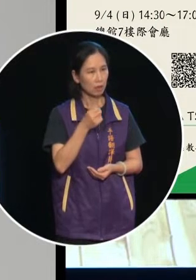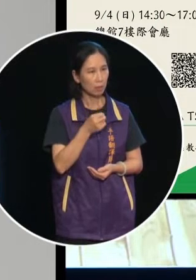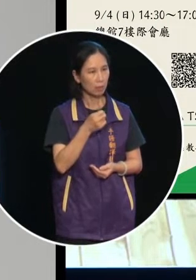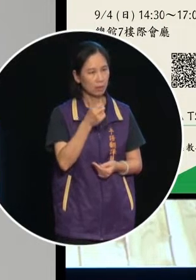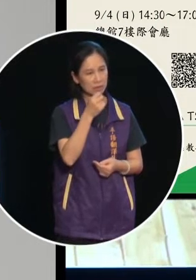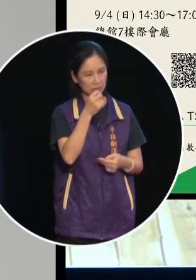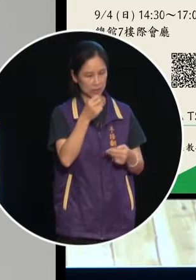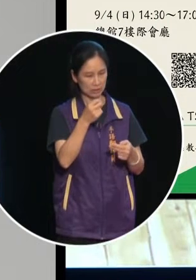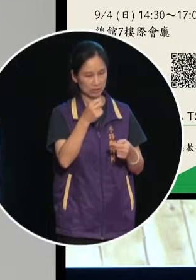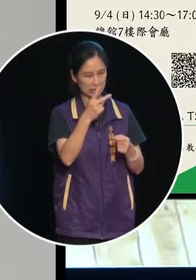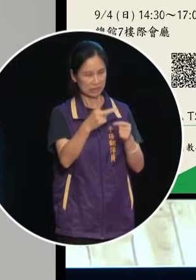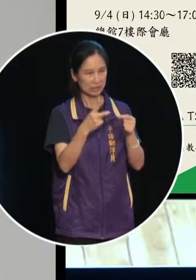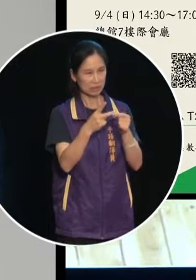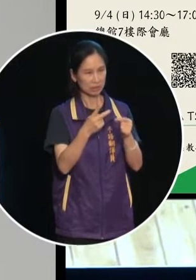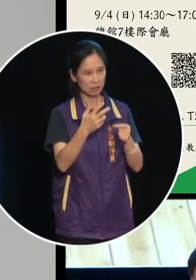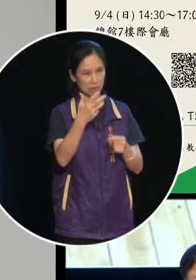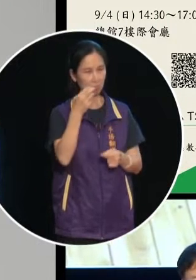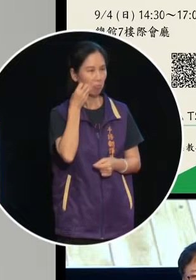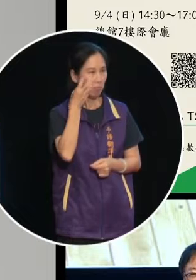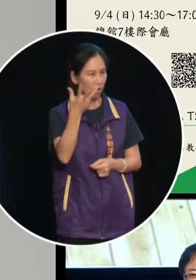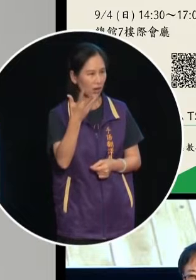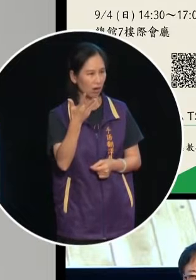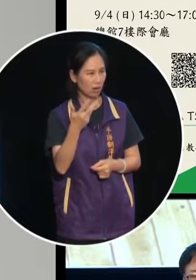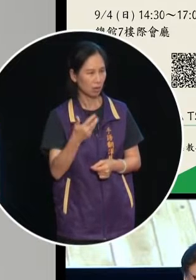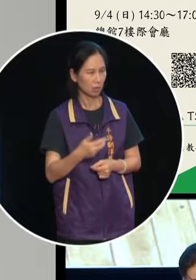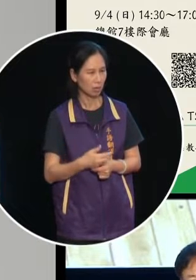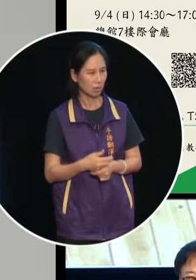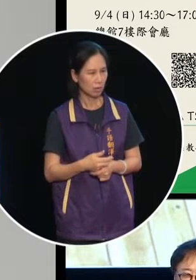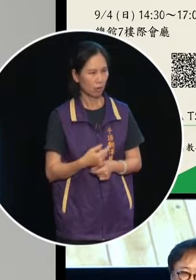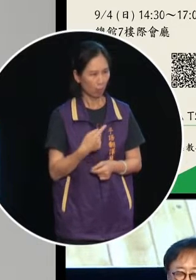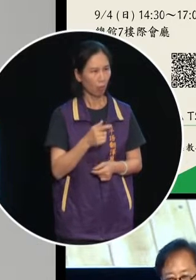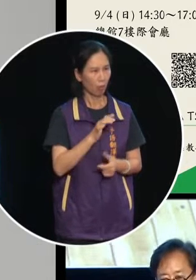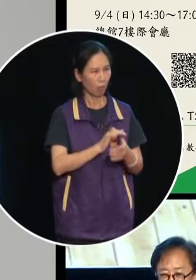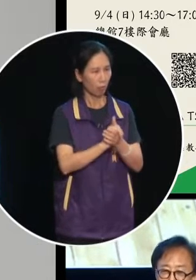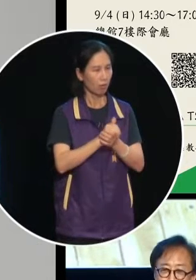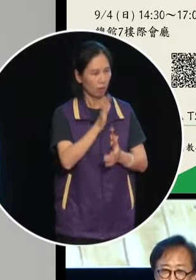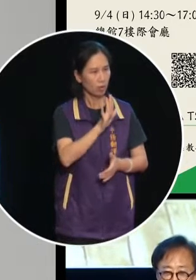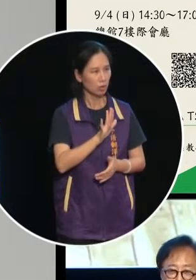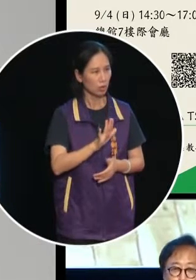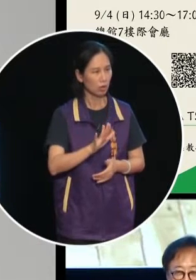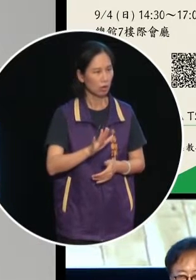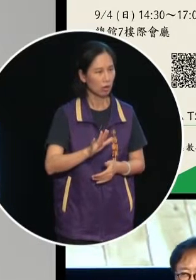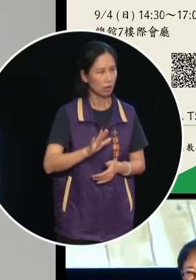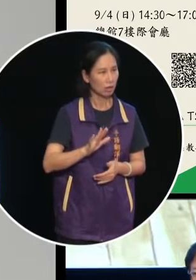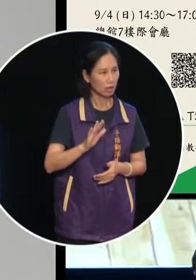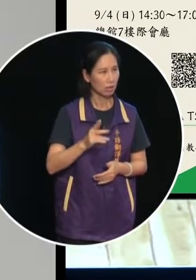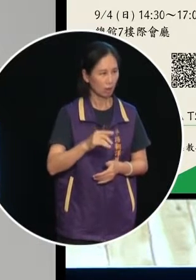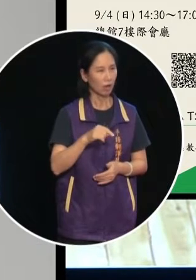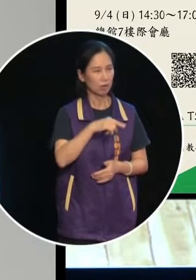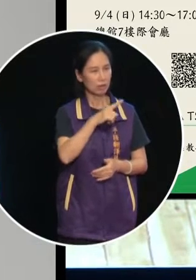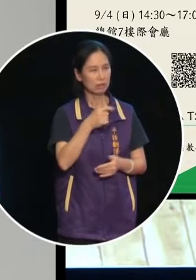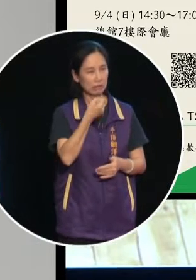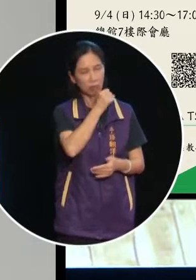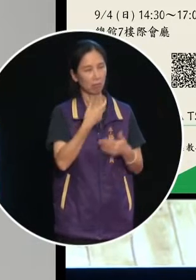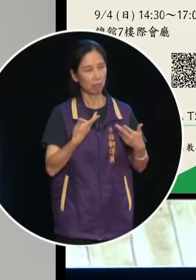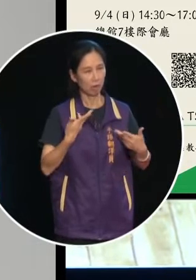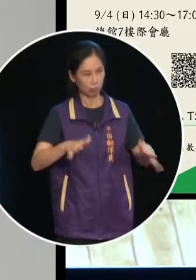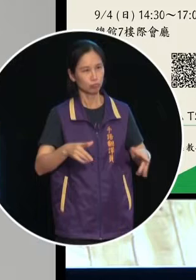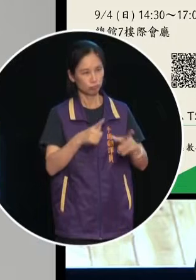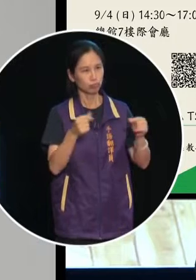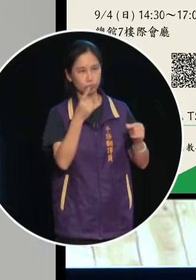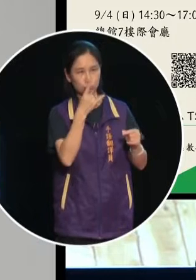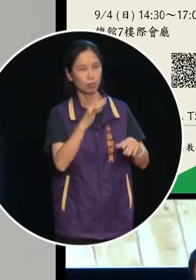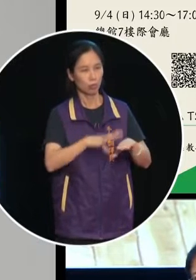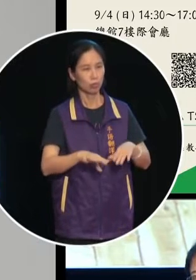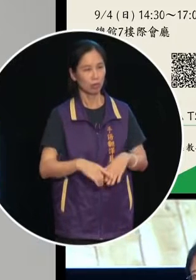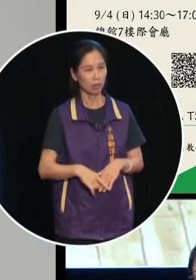台湾人讲话。虽然有几个朋友嘛，不过在日本的台湾人都会讲日语的，所以我